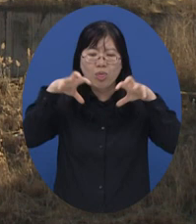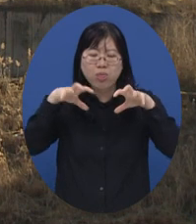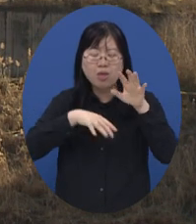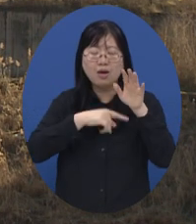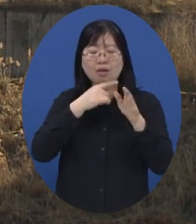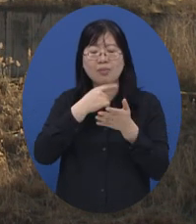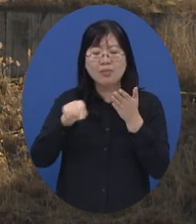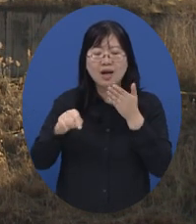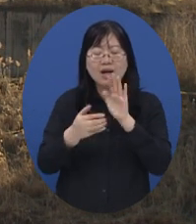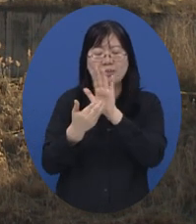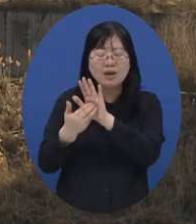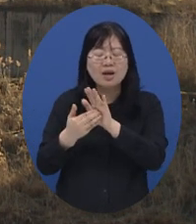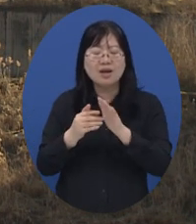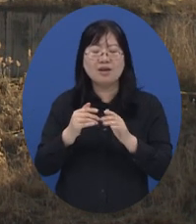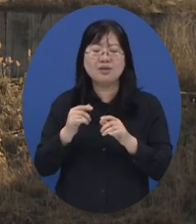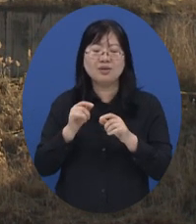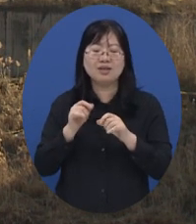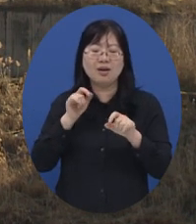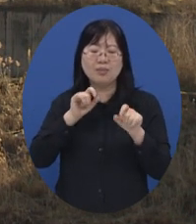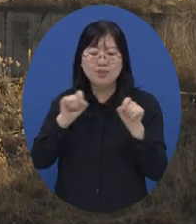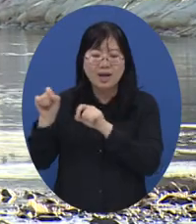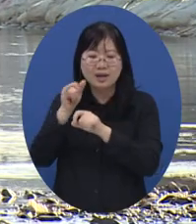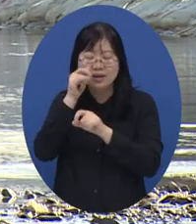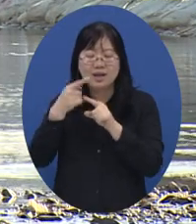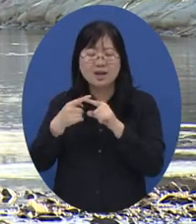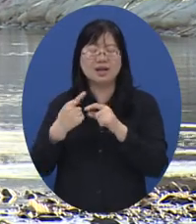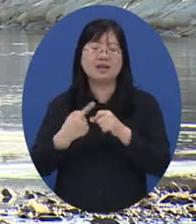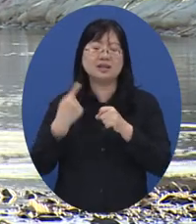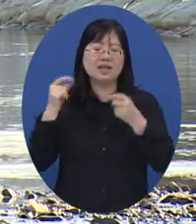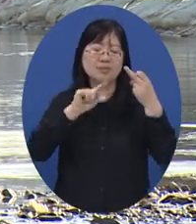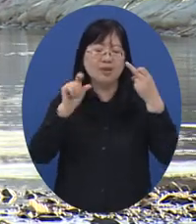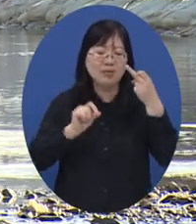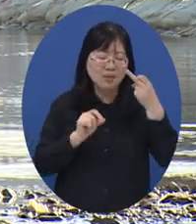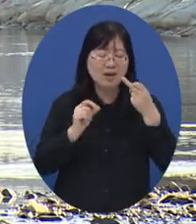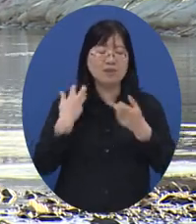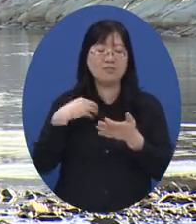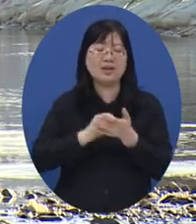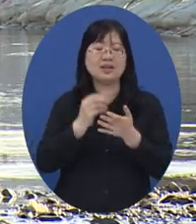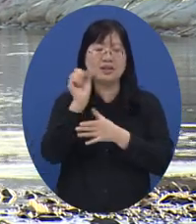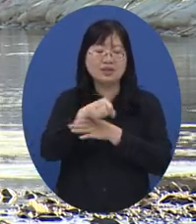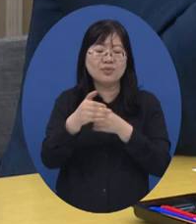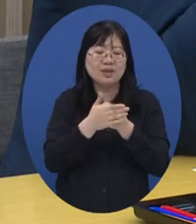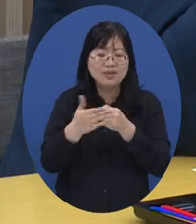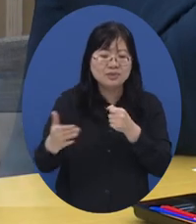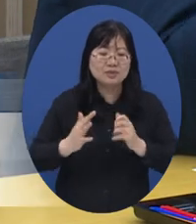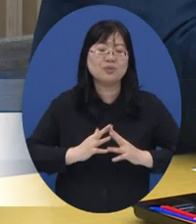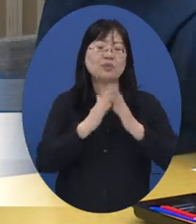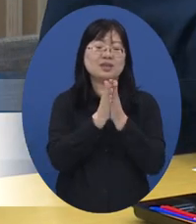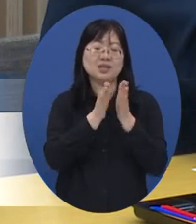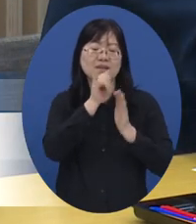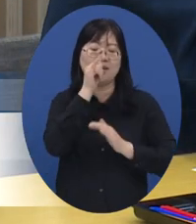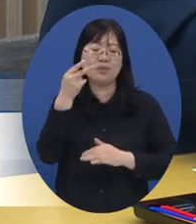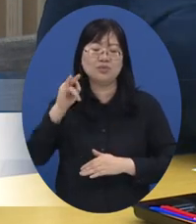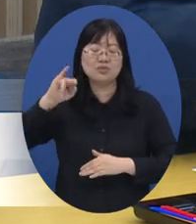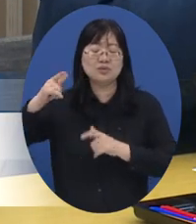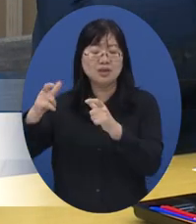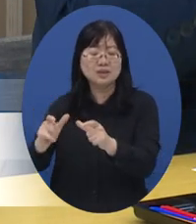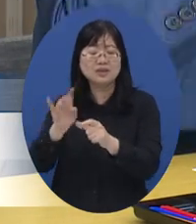빚다 지난해 말 캠프모빌 반환전 승인으로 겨우 공사를 진행할 수 있었습니다.